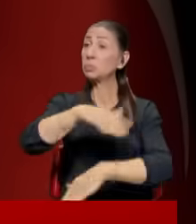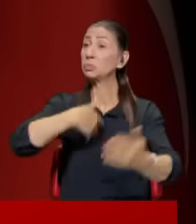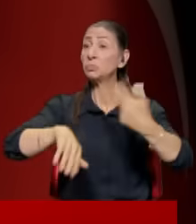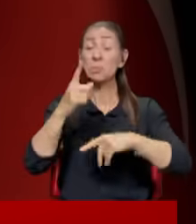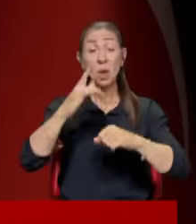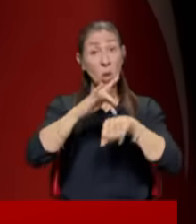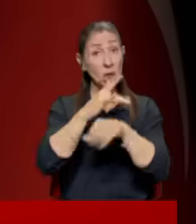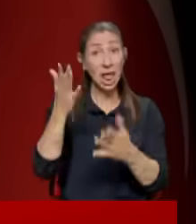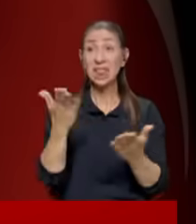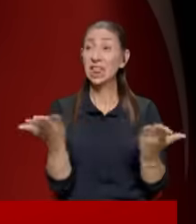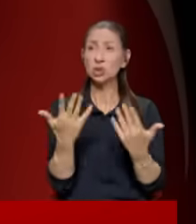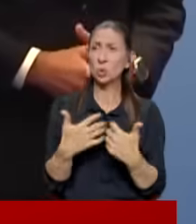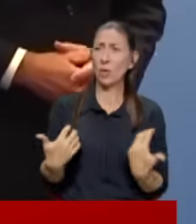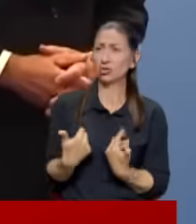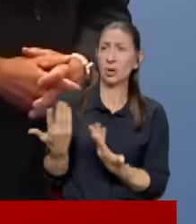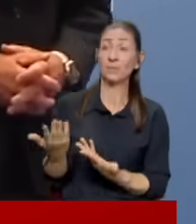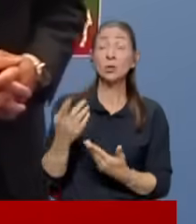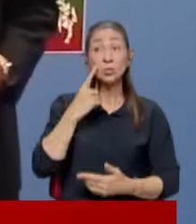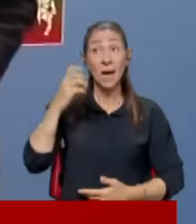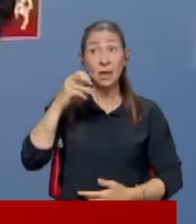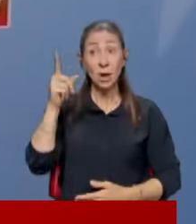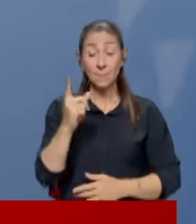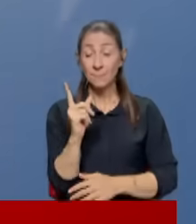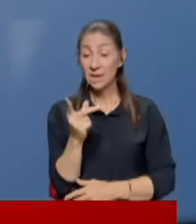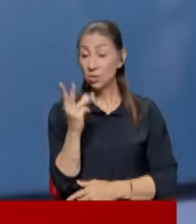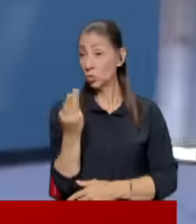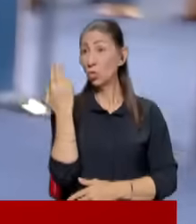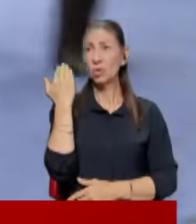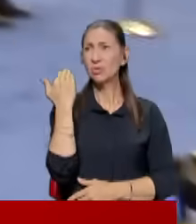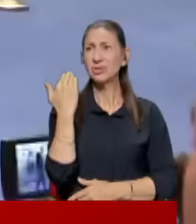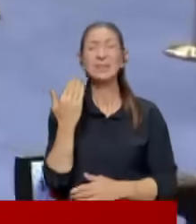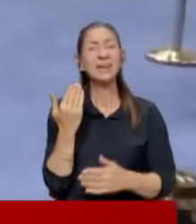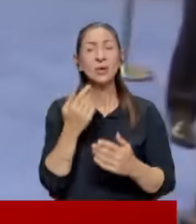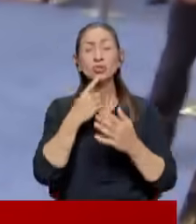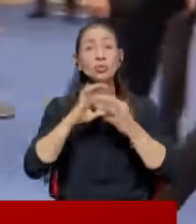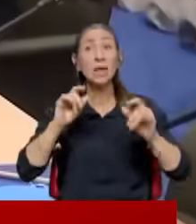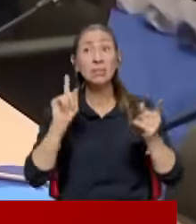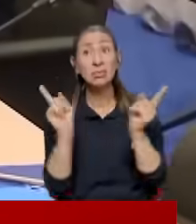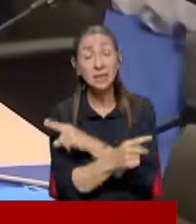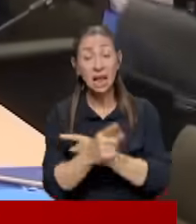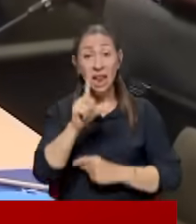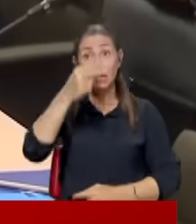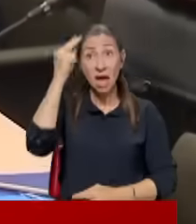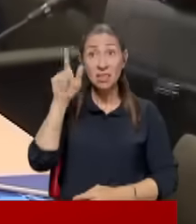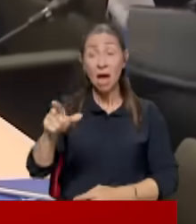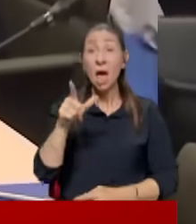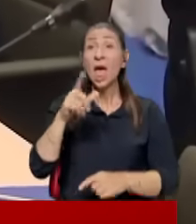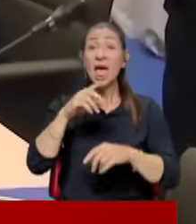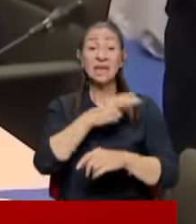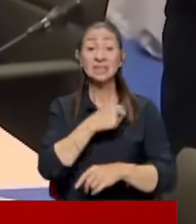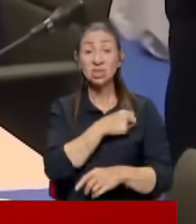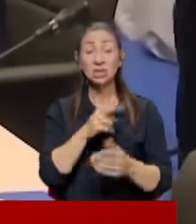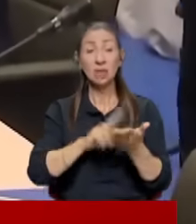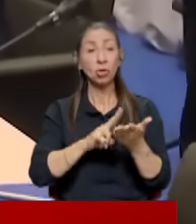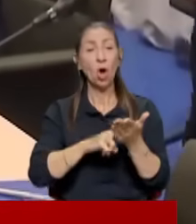bir ülkeye nasıl güvenebilir? Cumhurbaşkanı Erdoğan birkaç gün öncesine kadar kurduğu cümlelerin aksine Litvanya'da İsveç'in NATO